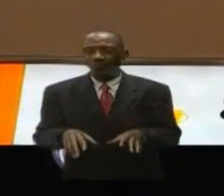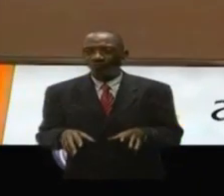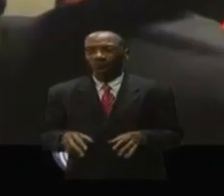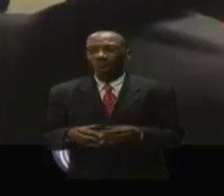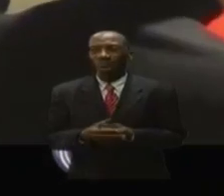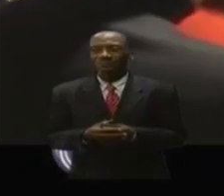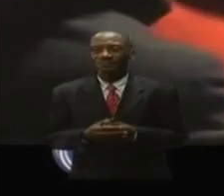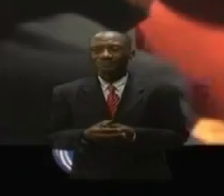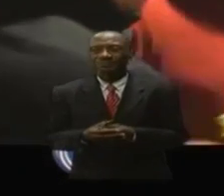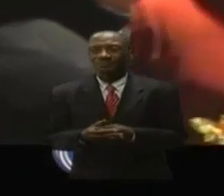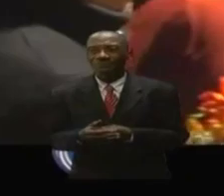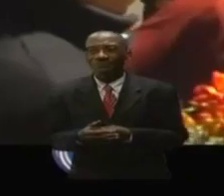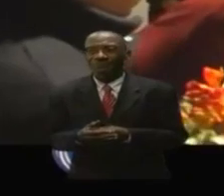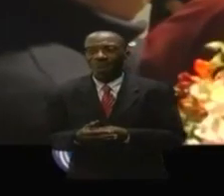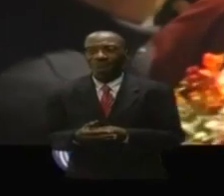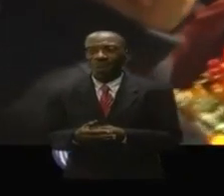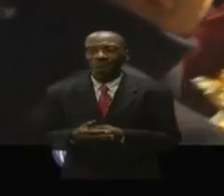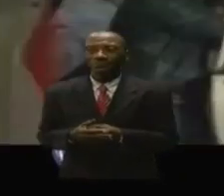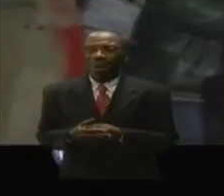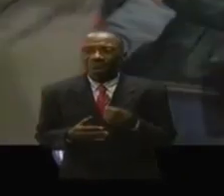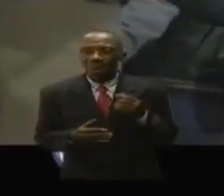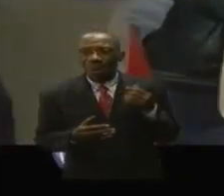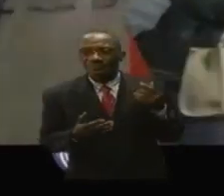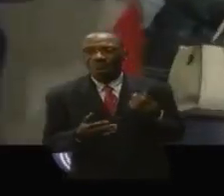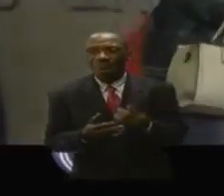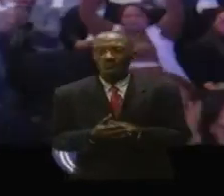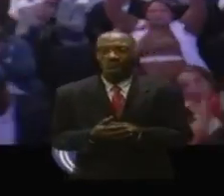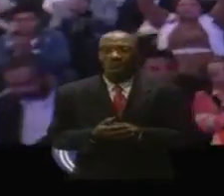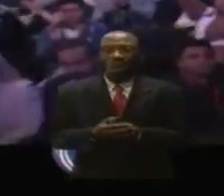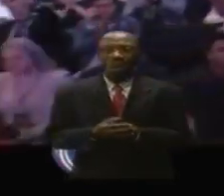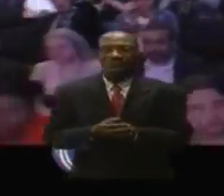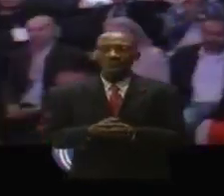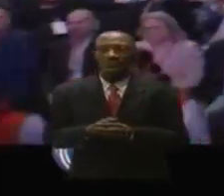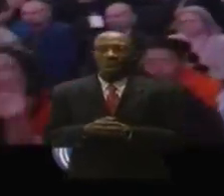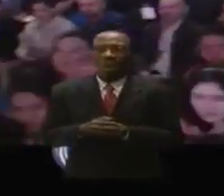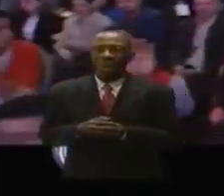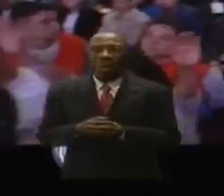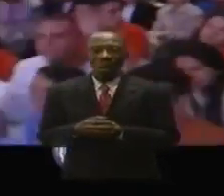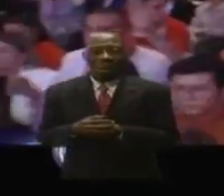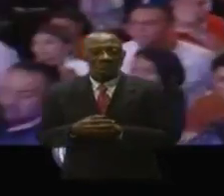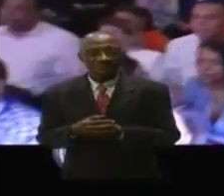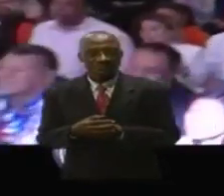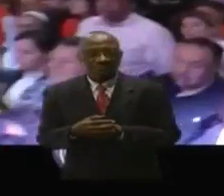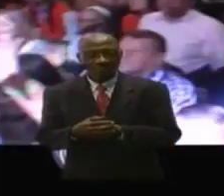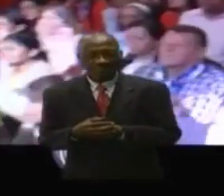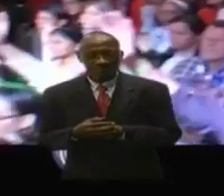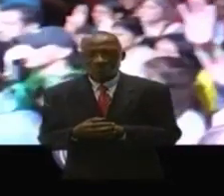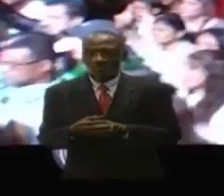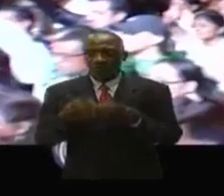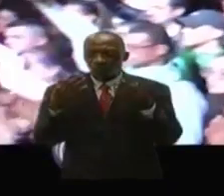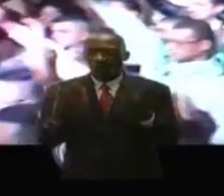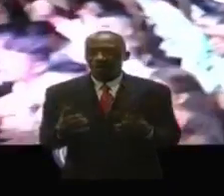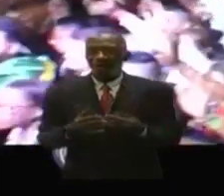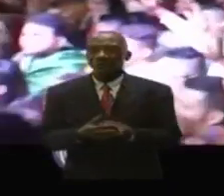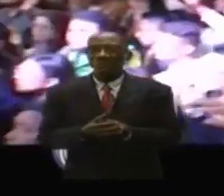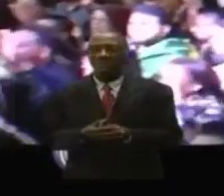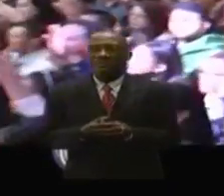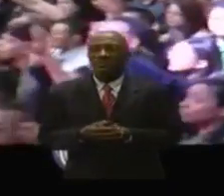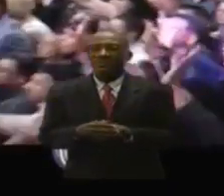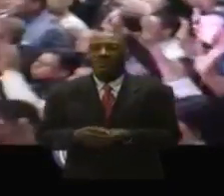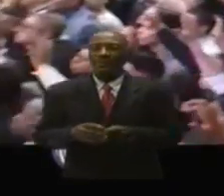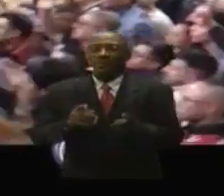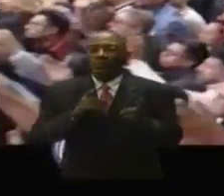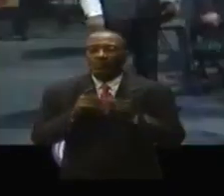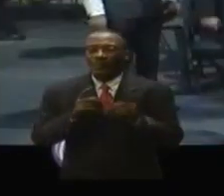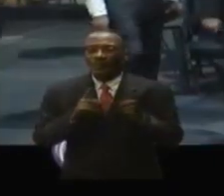A vibré dernièrement de manière évangélique au rythme du grand Congrès mondial de réveil spirituel pour l'humanité tout entière. Organisé par